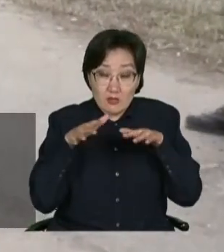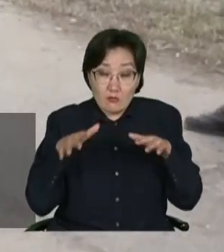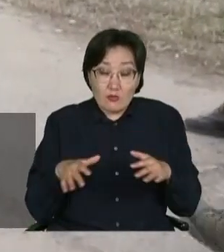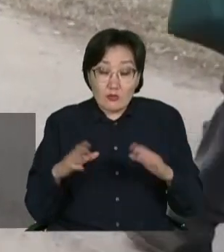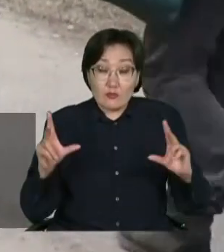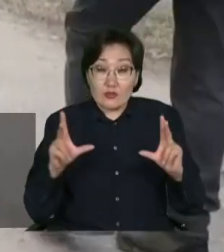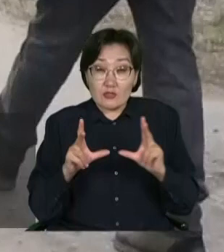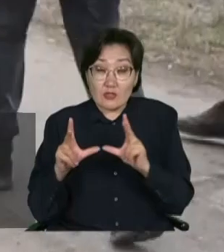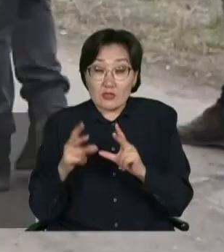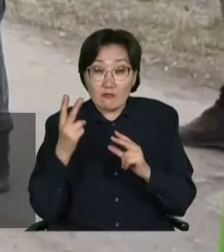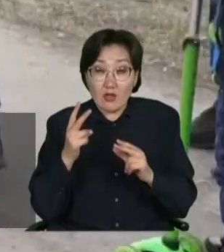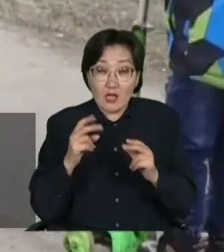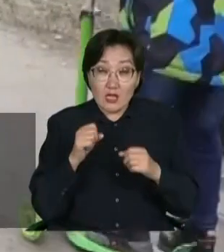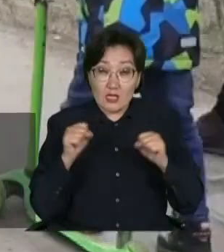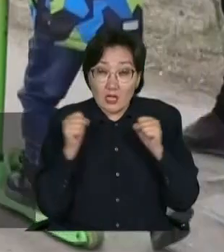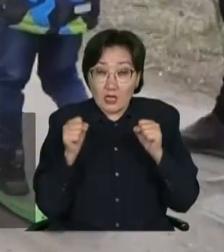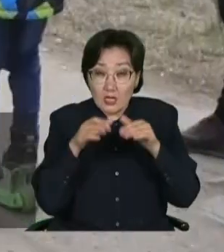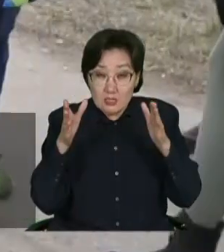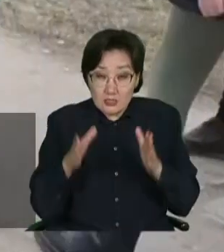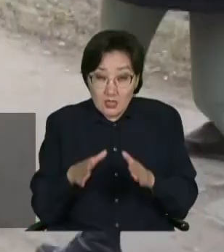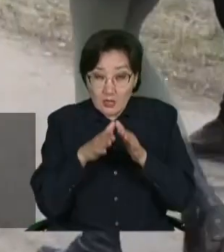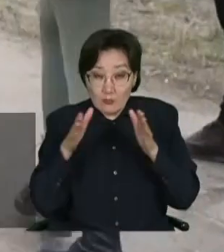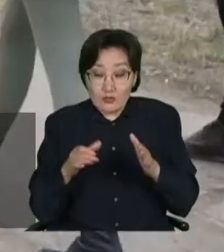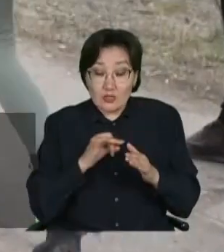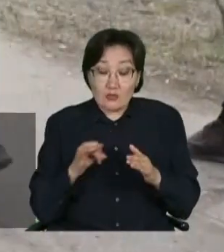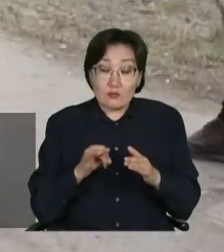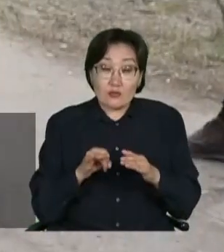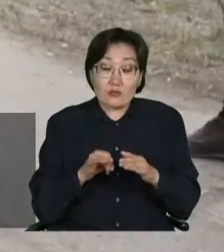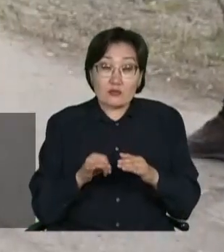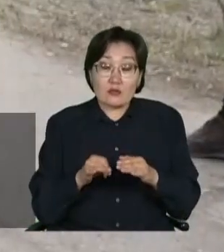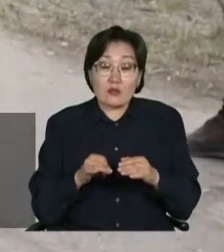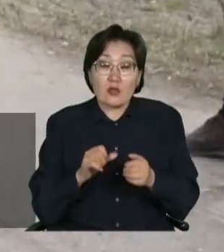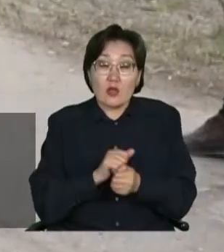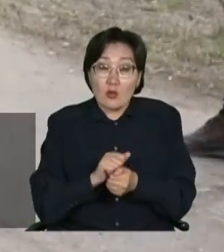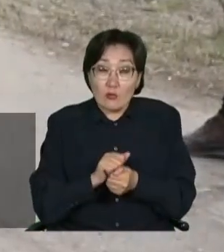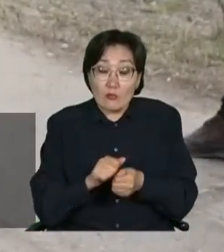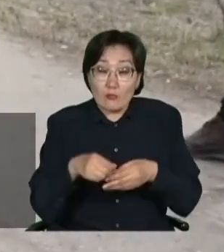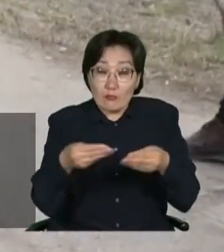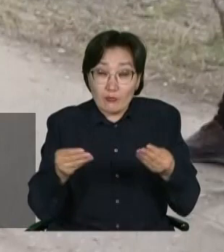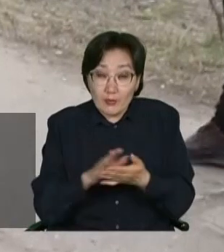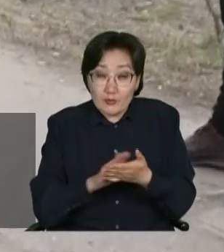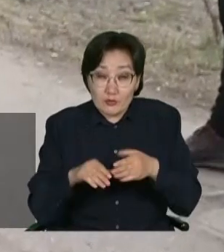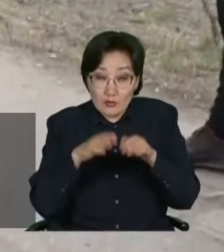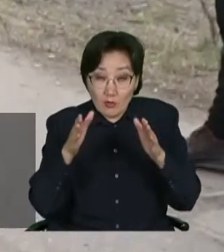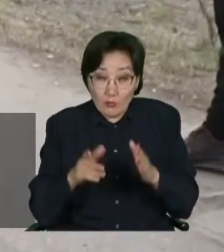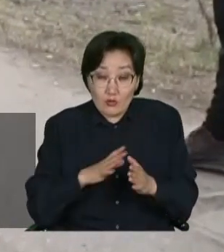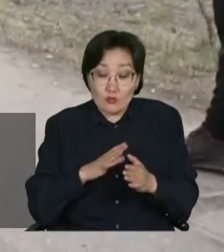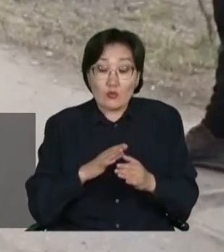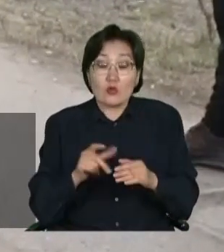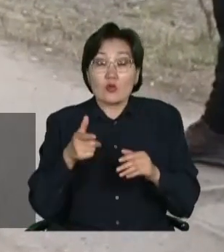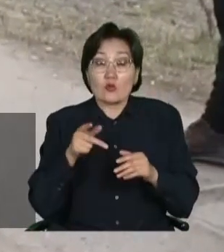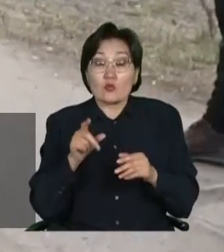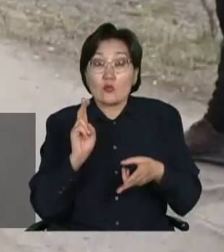Мебель там, два холодильника, ну и все прочее, посудомойка там, что еще есть, ну, кухонный